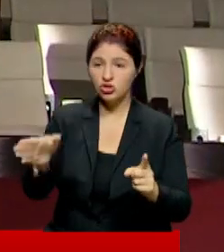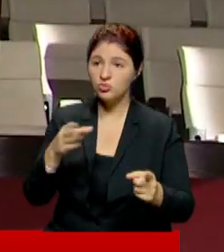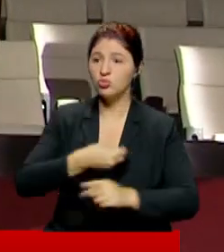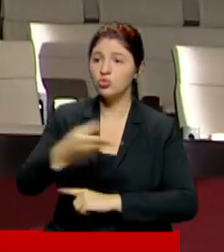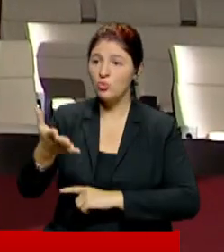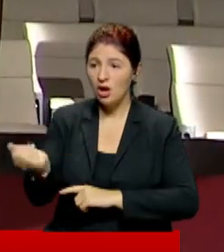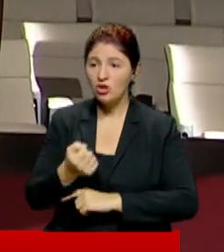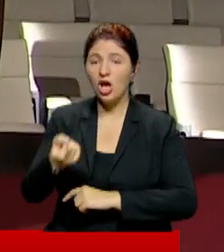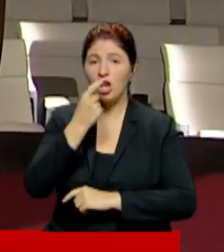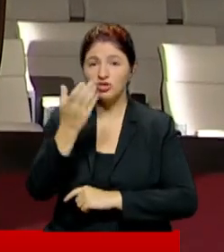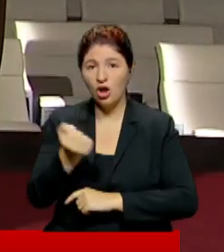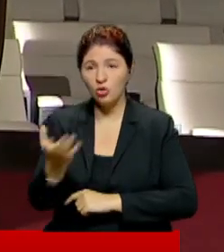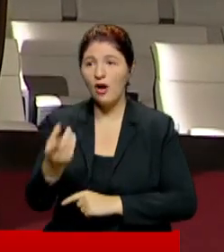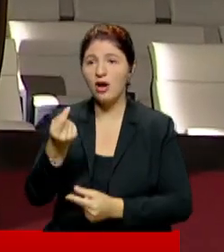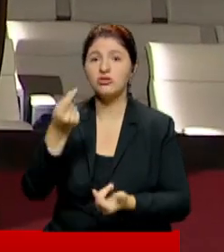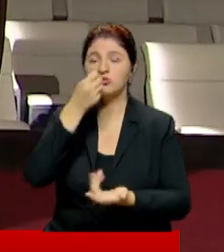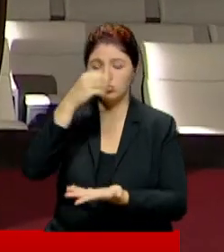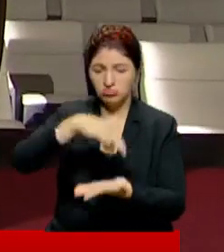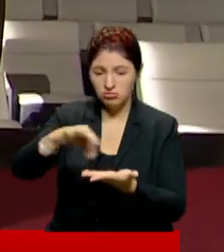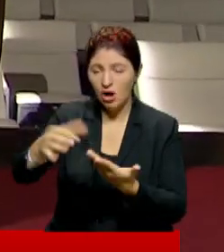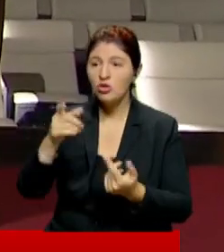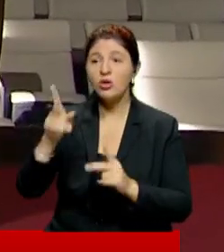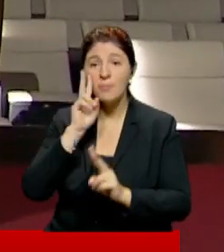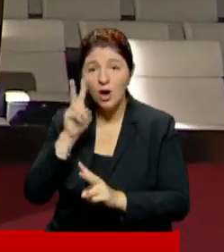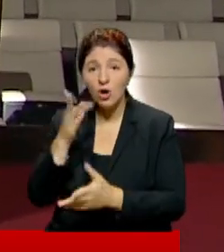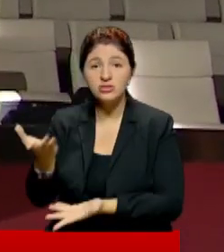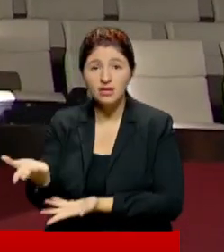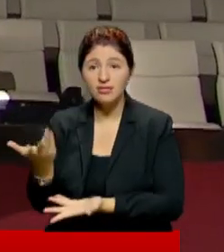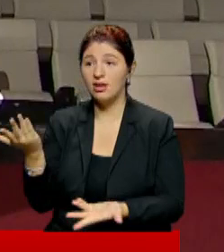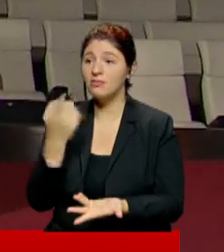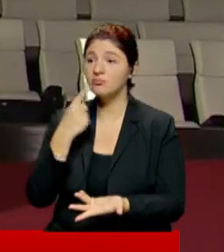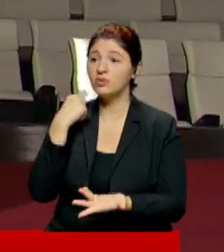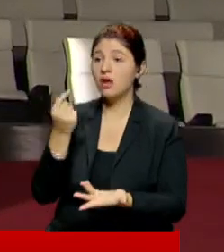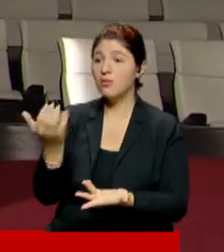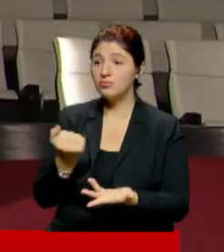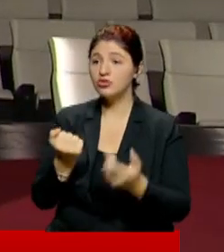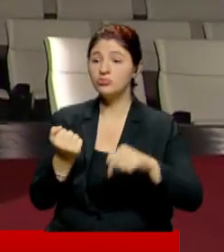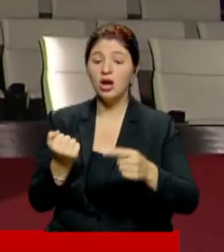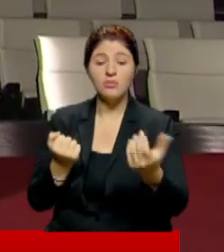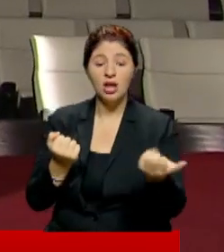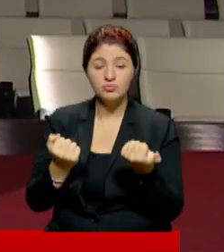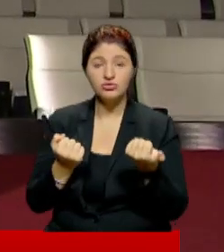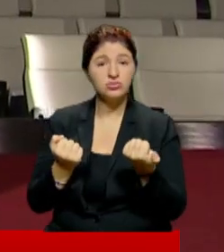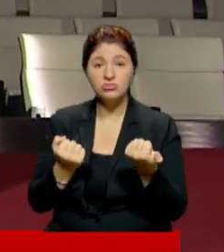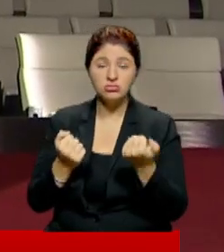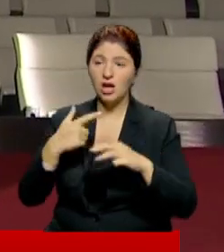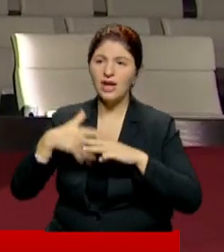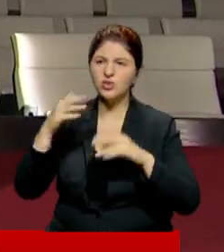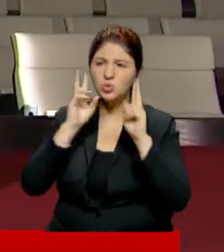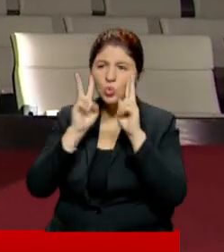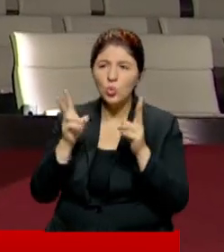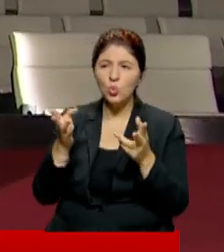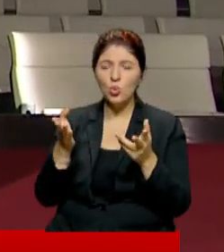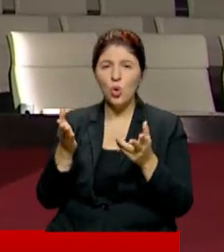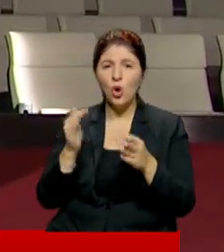gidip gübresini alıyor ilacını alıyor fidesini alıyor ve o da bakıyor zaten geçen yıl kaça almıştın şimdi karşı almış diye enflasyonu